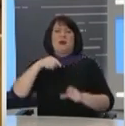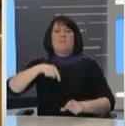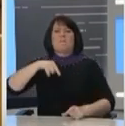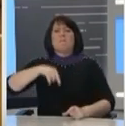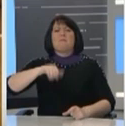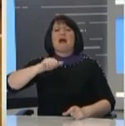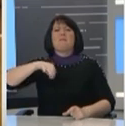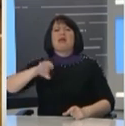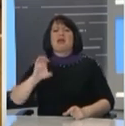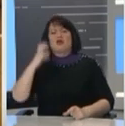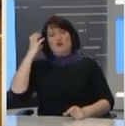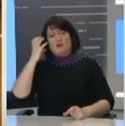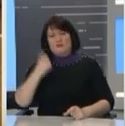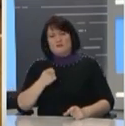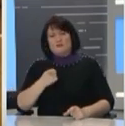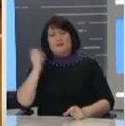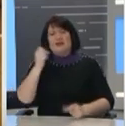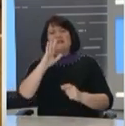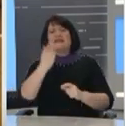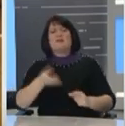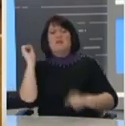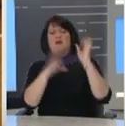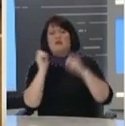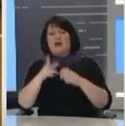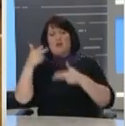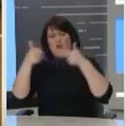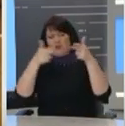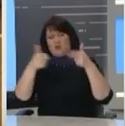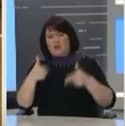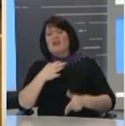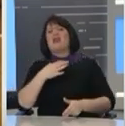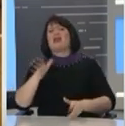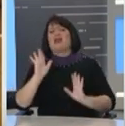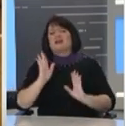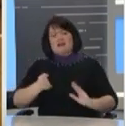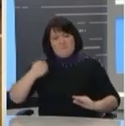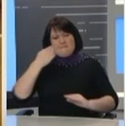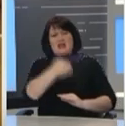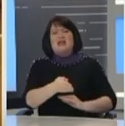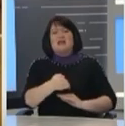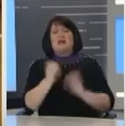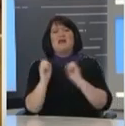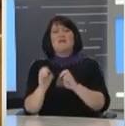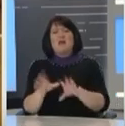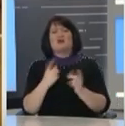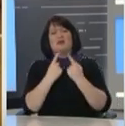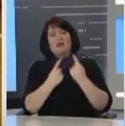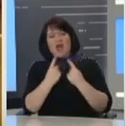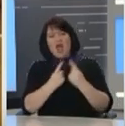συνεργεία, ούτε σπασμένες τζαμαρίες. Διάλογος χρειάζεται, ενημέρωση